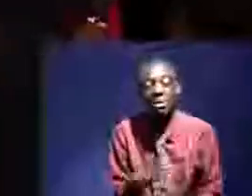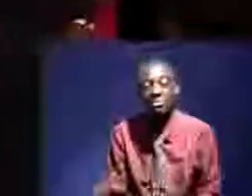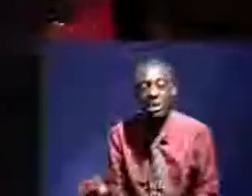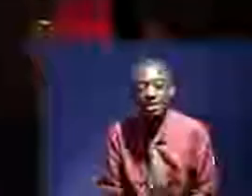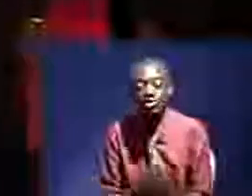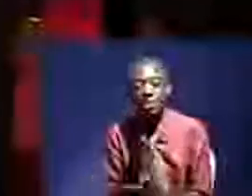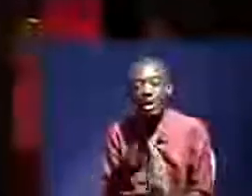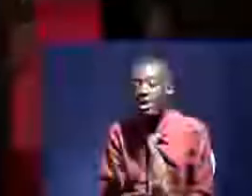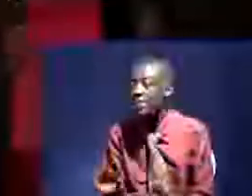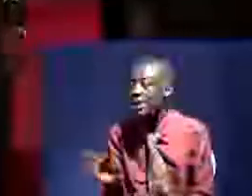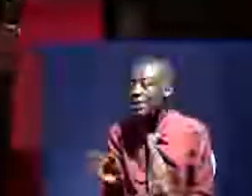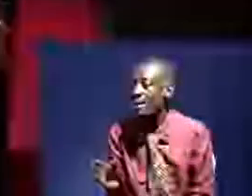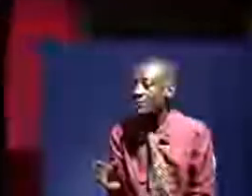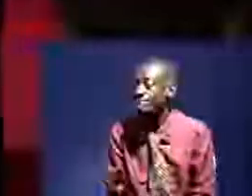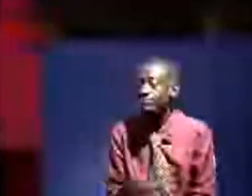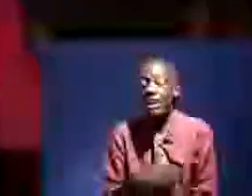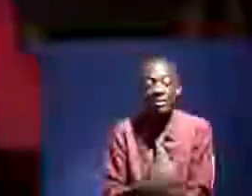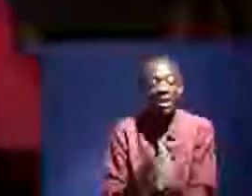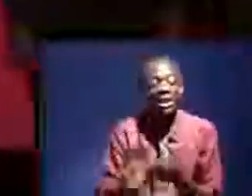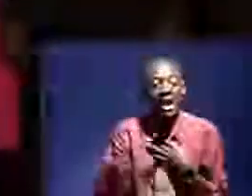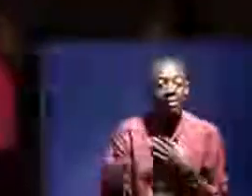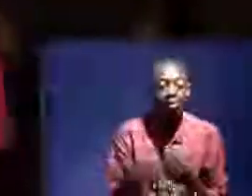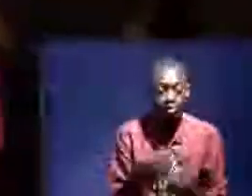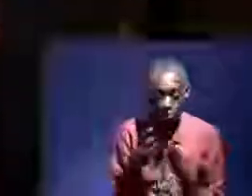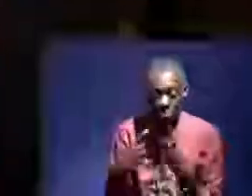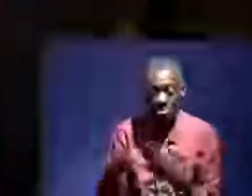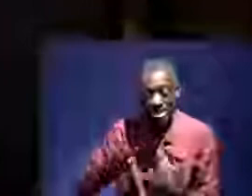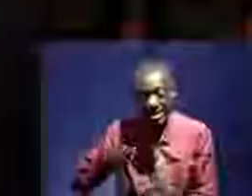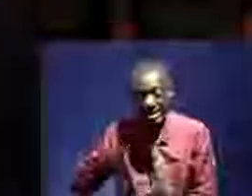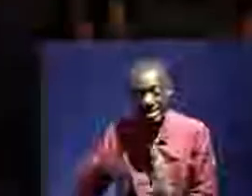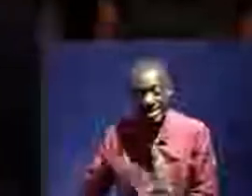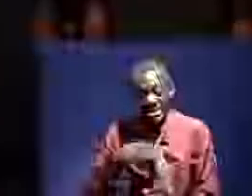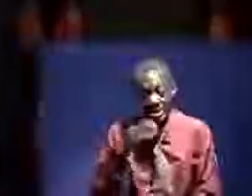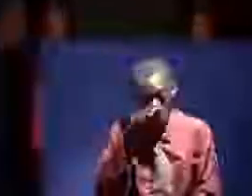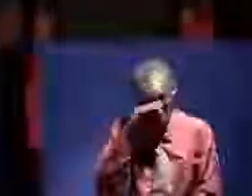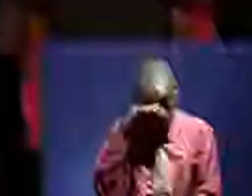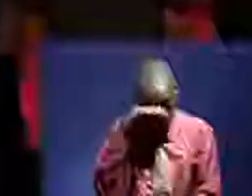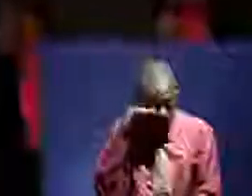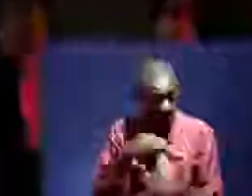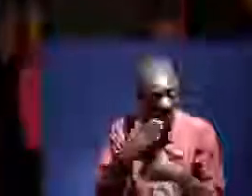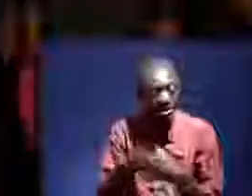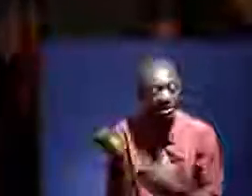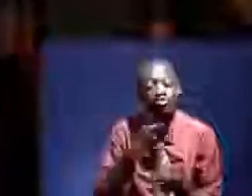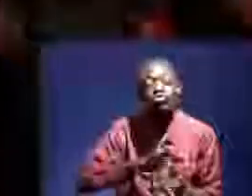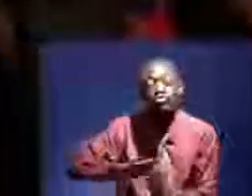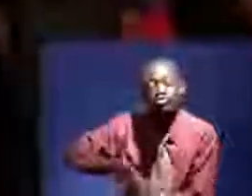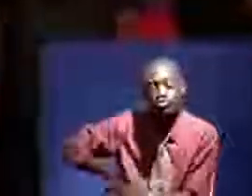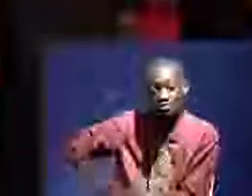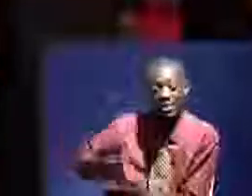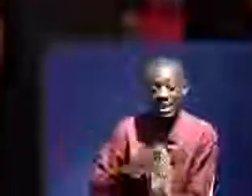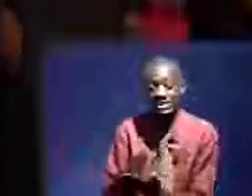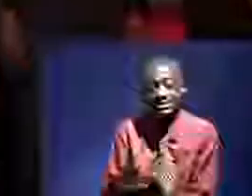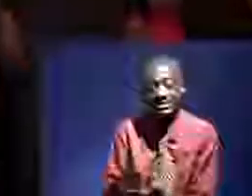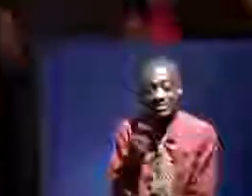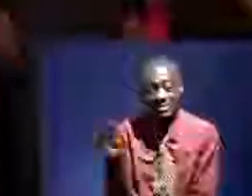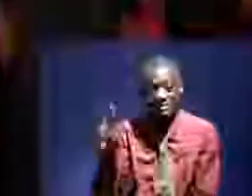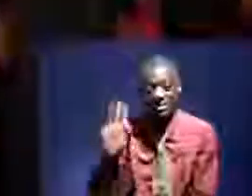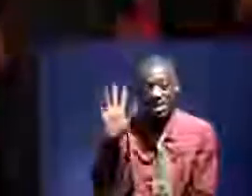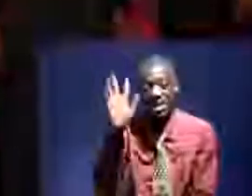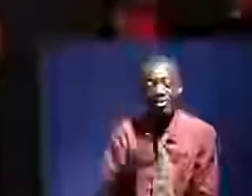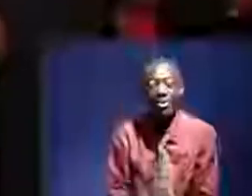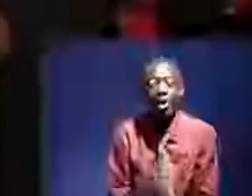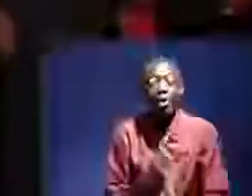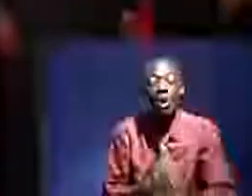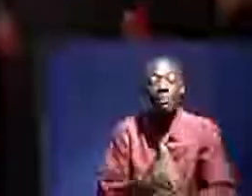hizi tatu mfululizo, na baada ya hapo tutakujuza nini kinafuata. Usiondoke katika runinga yako, vipindi bado ni motomoto na vipindi vinaendelea kwa ajili